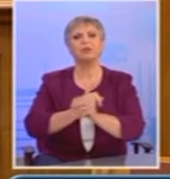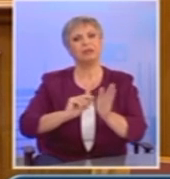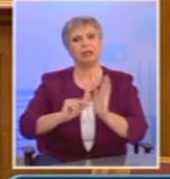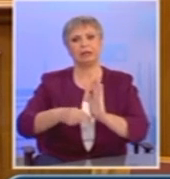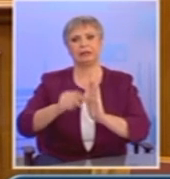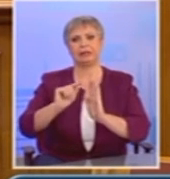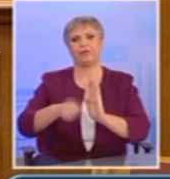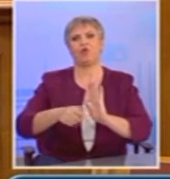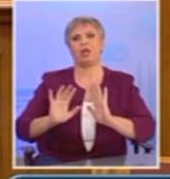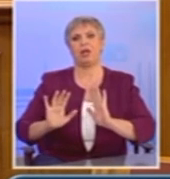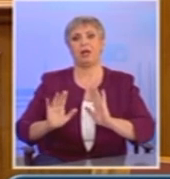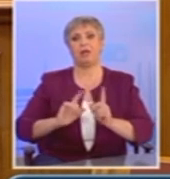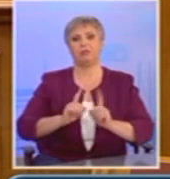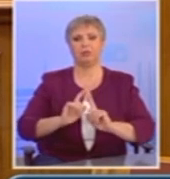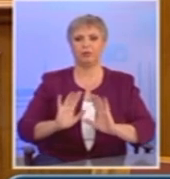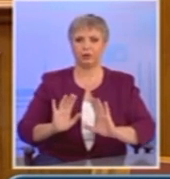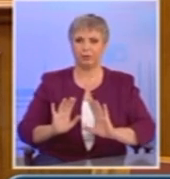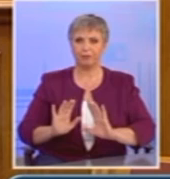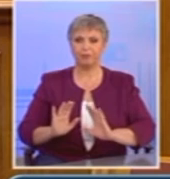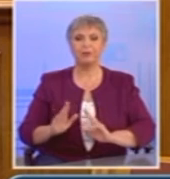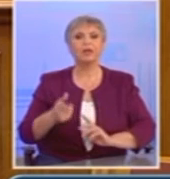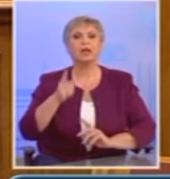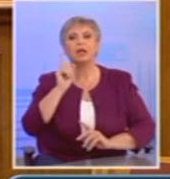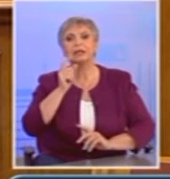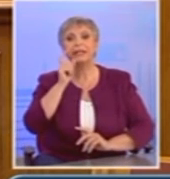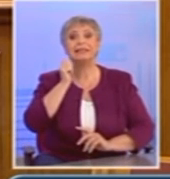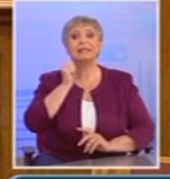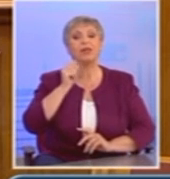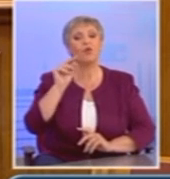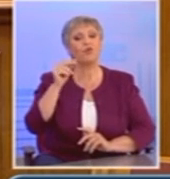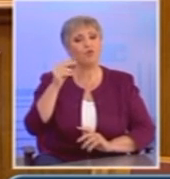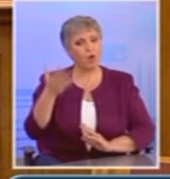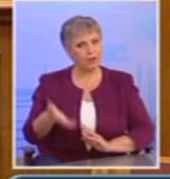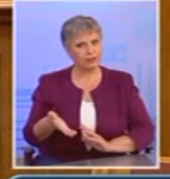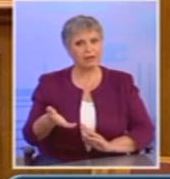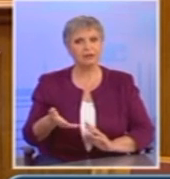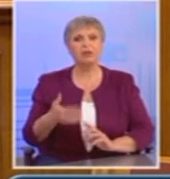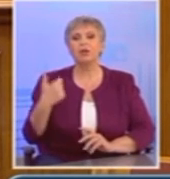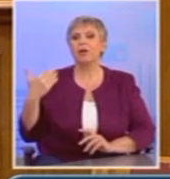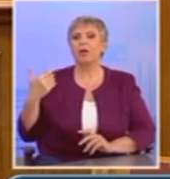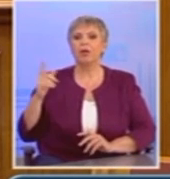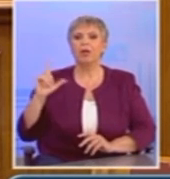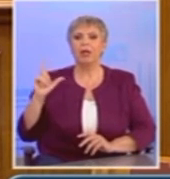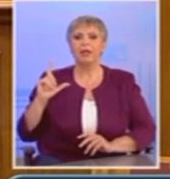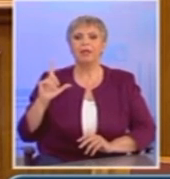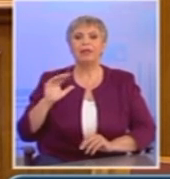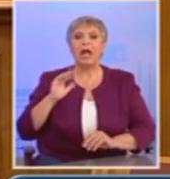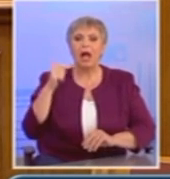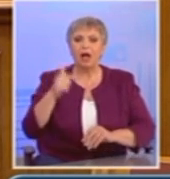Κυρίες και κύριοι βουλευτές, χρειάστηκε η σύγκληση του Συμβουλίου των Πολιτικών Αρχηγών, πραγματικά στο